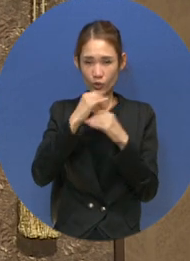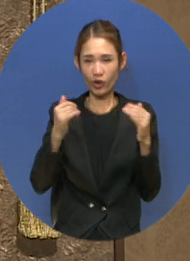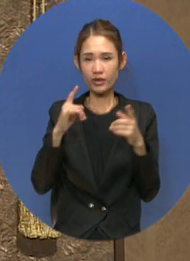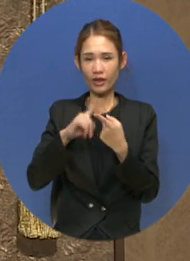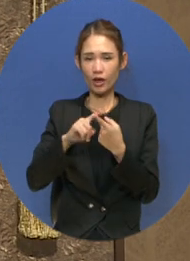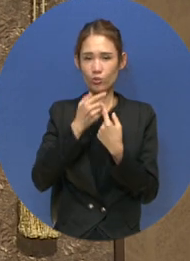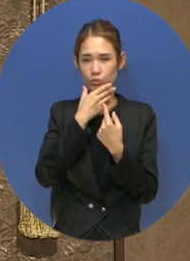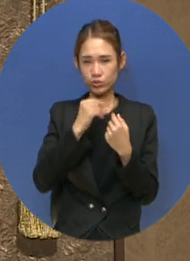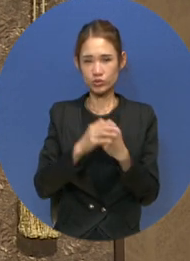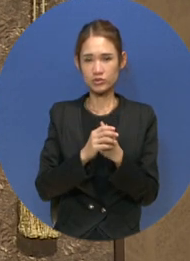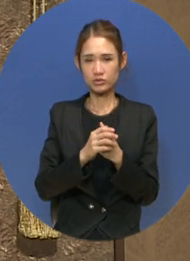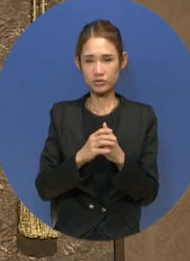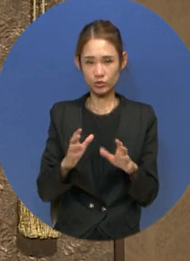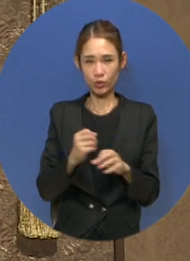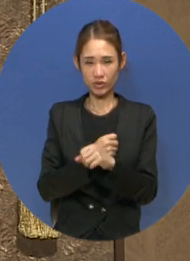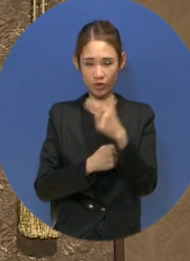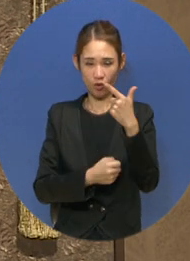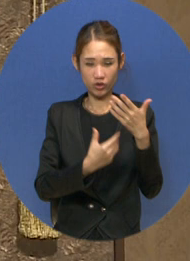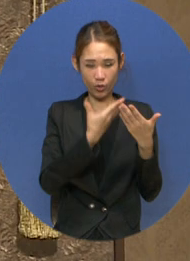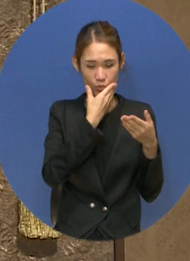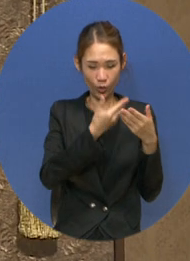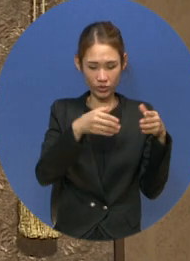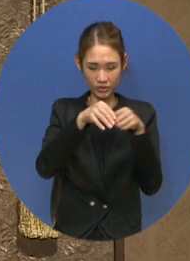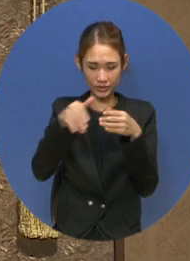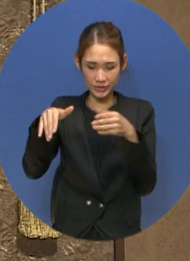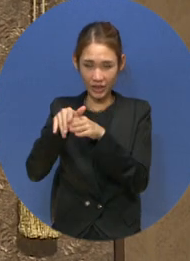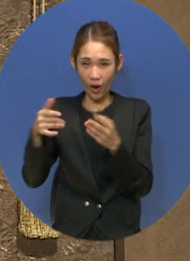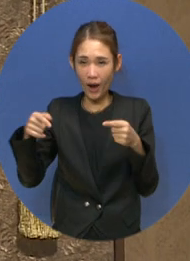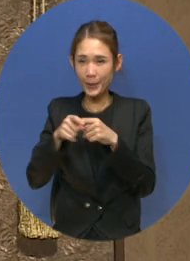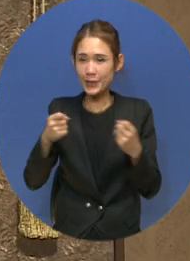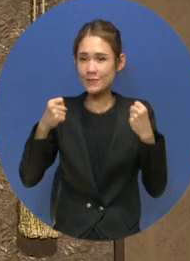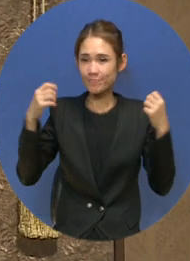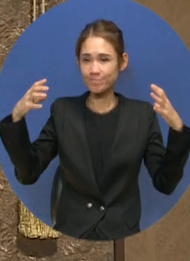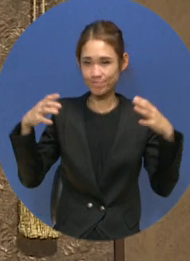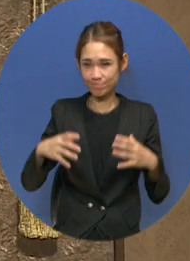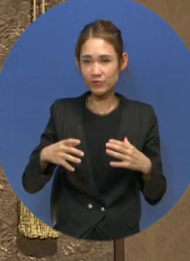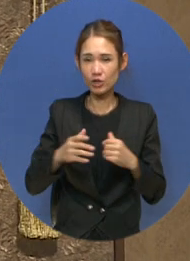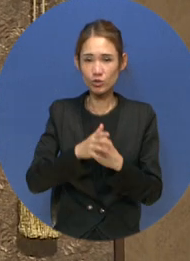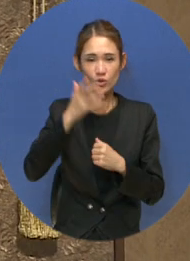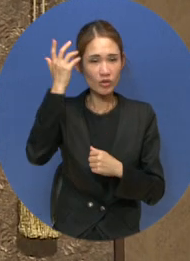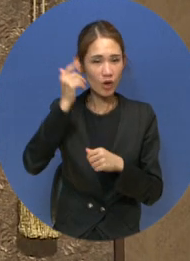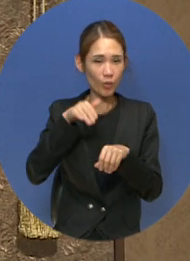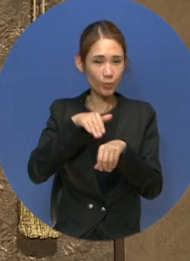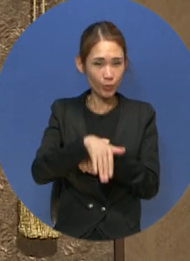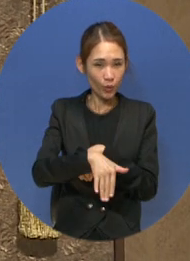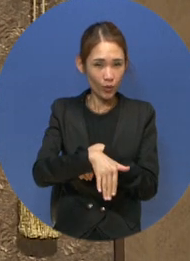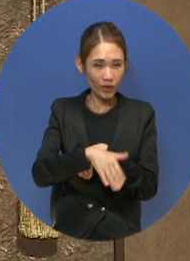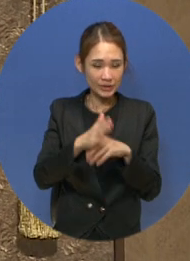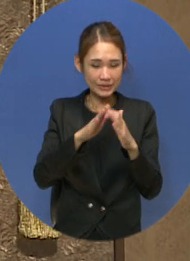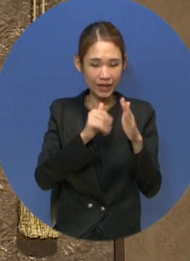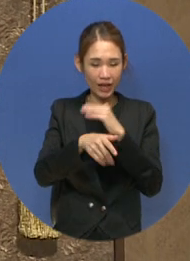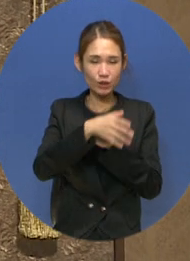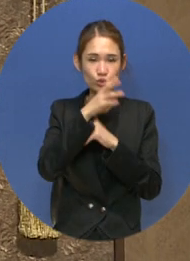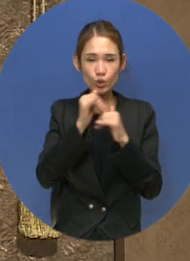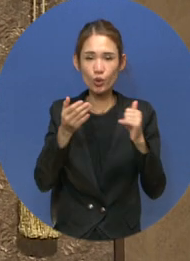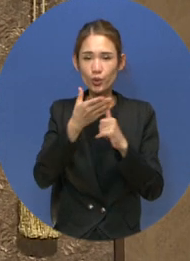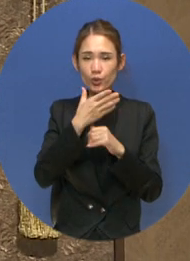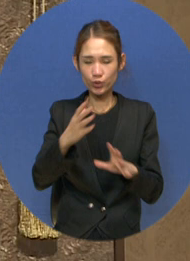복지를 6개의 복지시설이 함께 힘을 모아서 해나가는 영등포형 재가노인